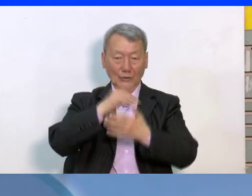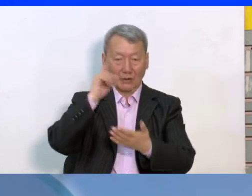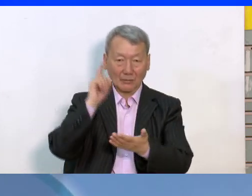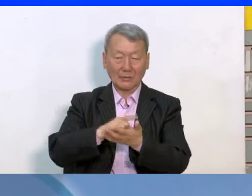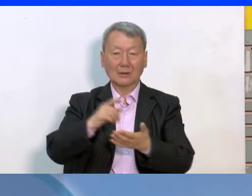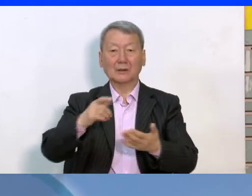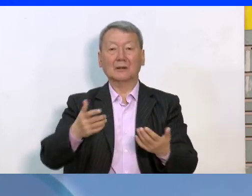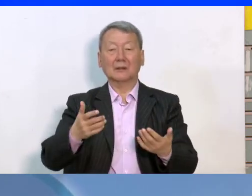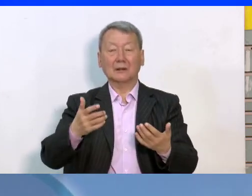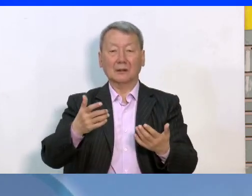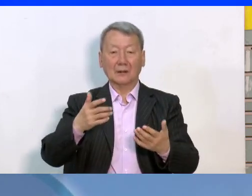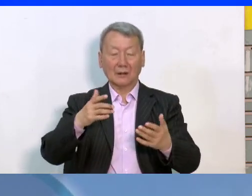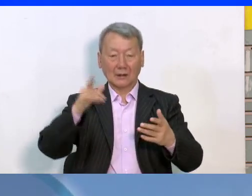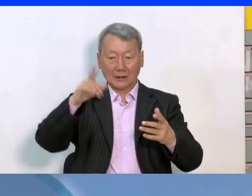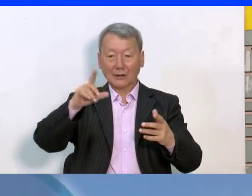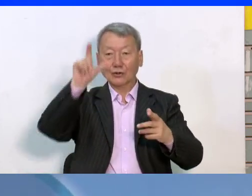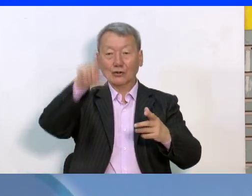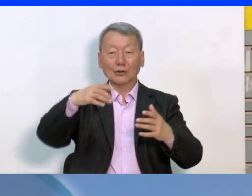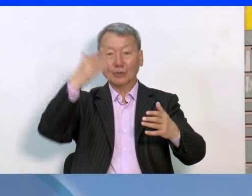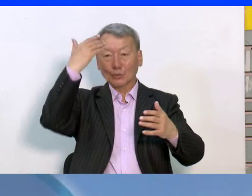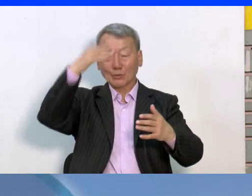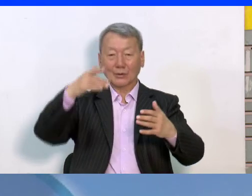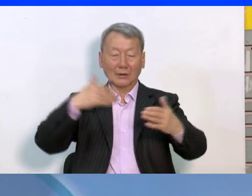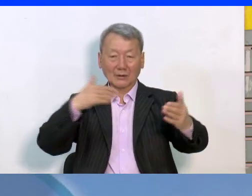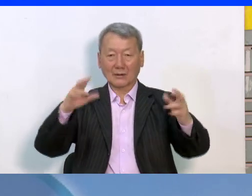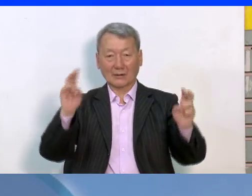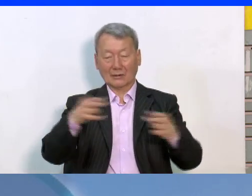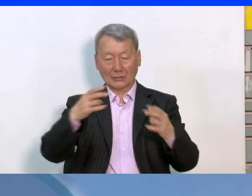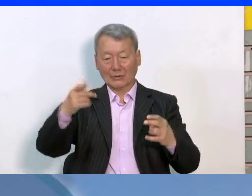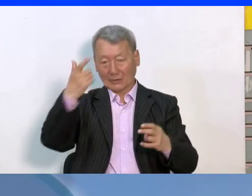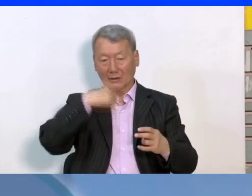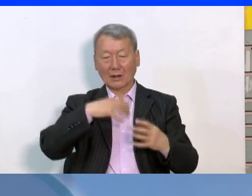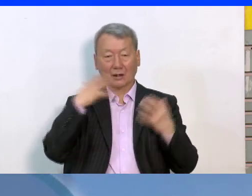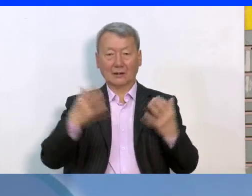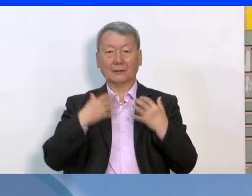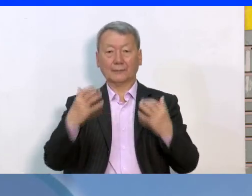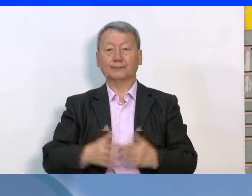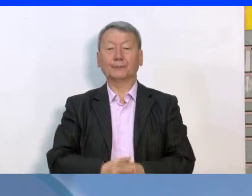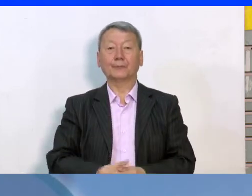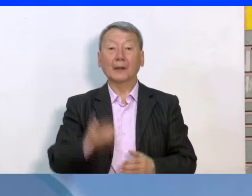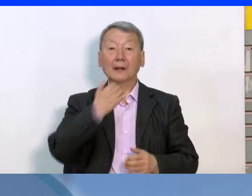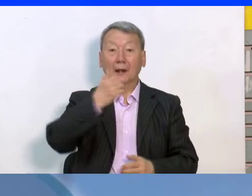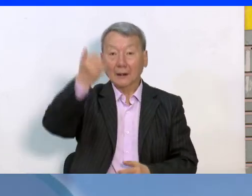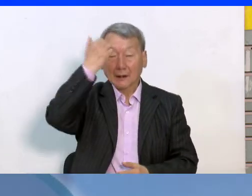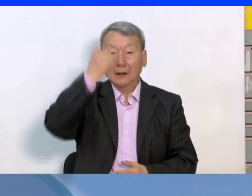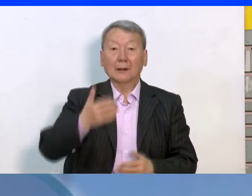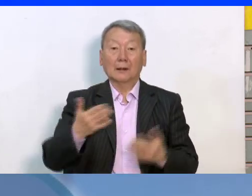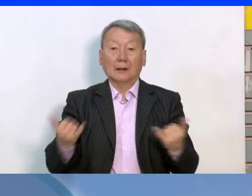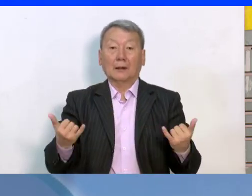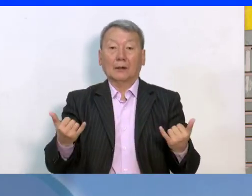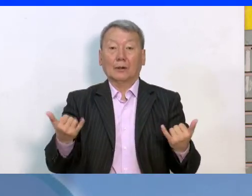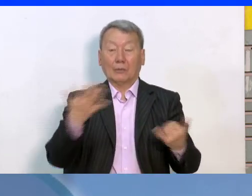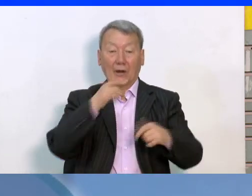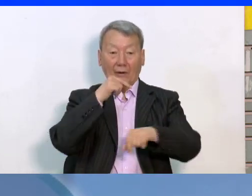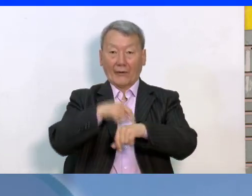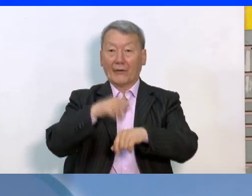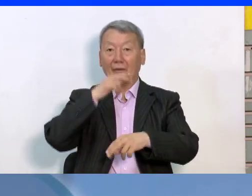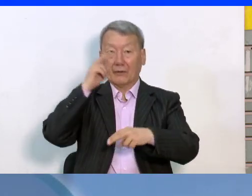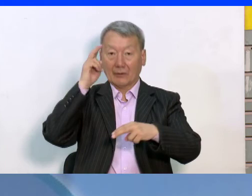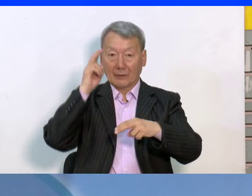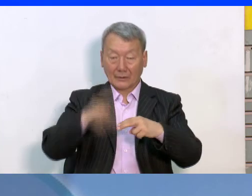керек. Аны эч ким мындай жокко чыгара элек бүгүнкү. Рахмат чоң, анда биздин убакыт соңуна